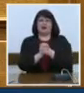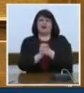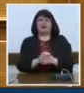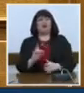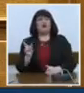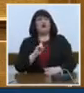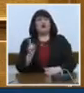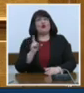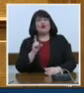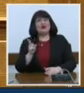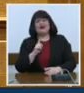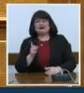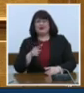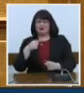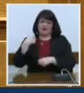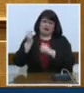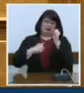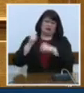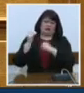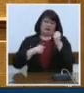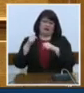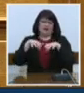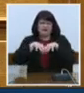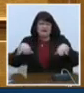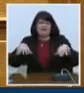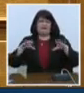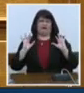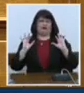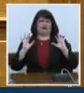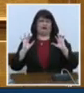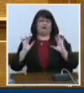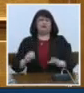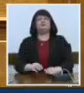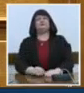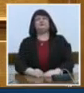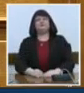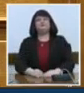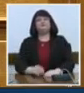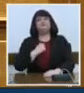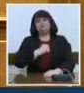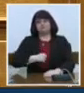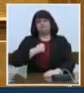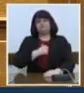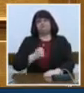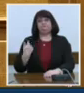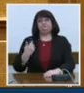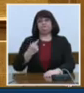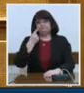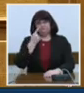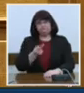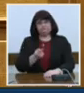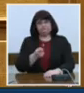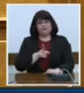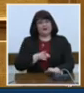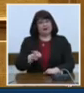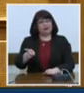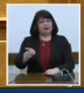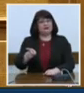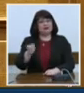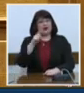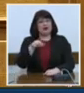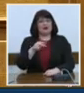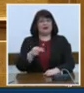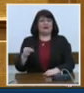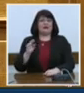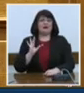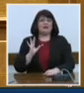μας διχάζουν. Κι όμως, δυστυχώς, τις τελευταίες μέρες τα πράγματα έχουν πάρει άλλη τροπή. Οι